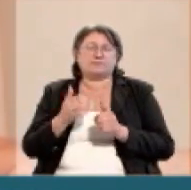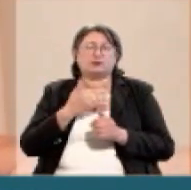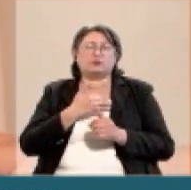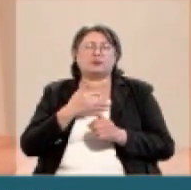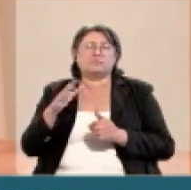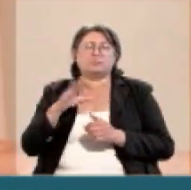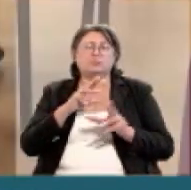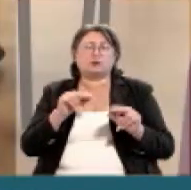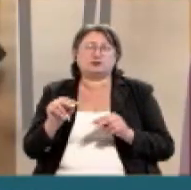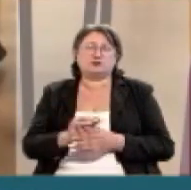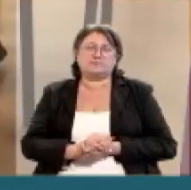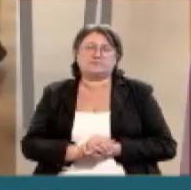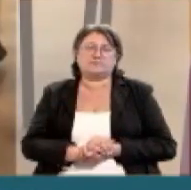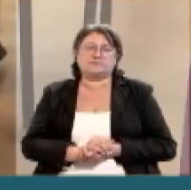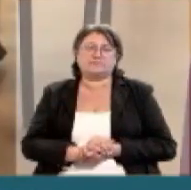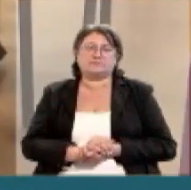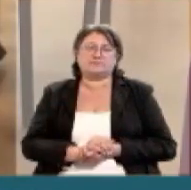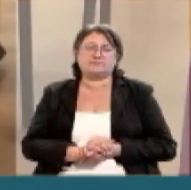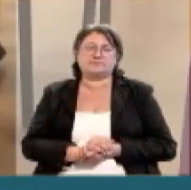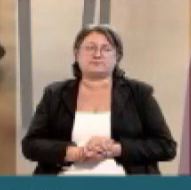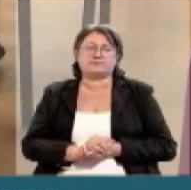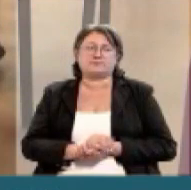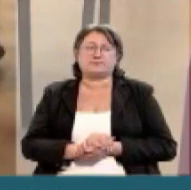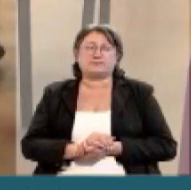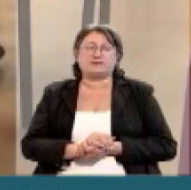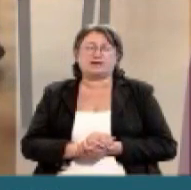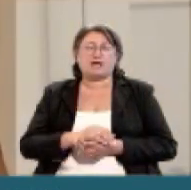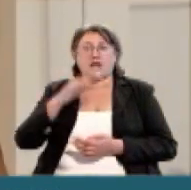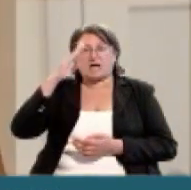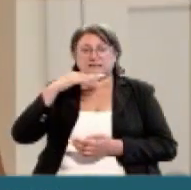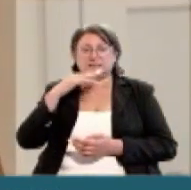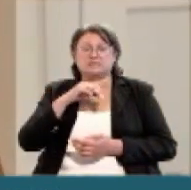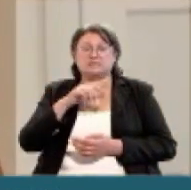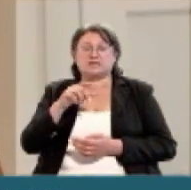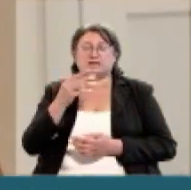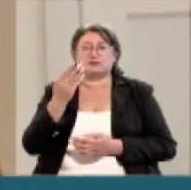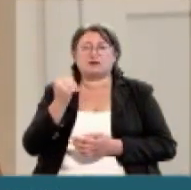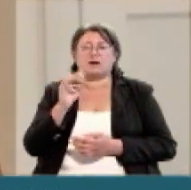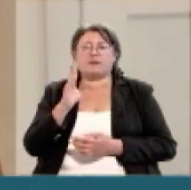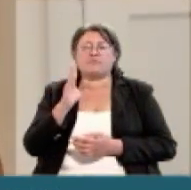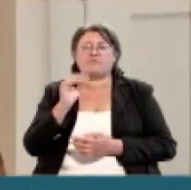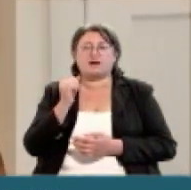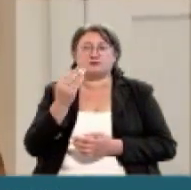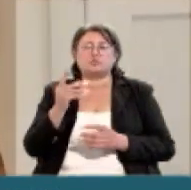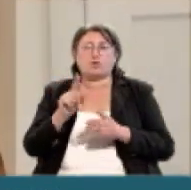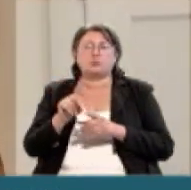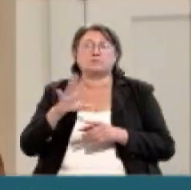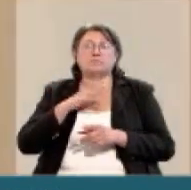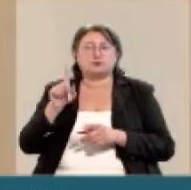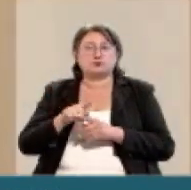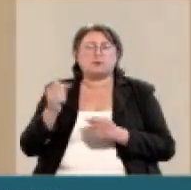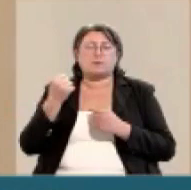сәттілік тілеймін. Арсеннің әкесі Шаварш Егезерянның өзі бір кездері спортшы болған, жекпе-жек адамның ептілігін, төзімділігін